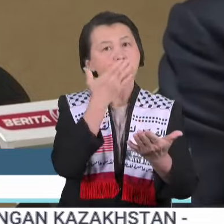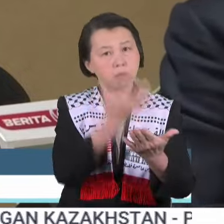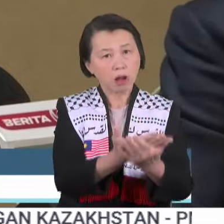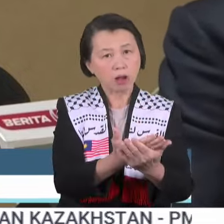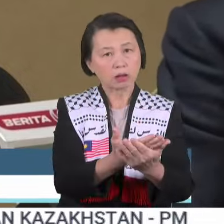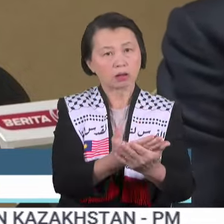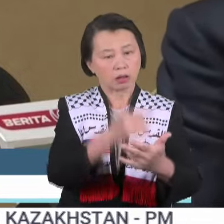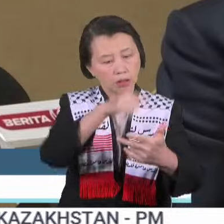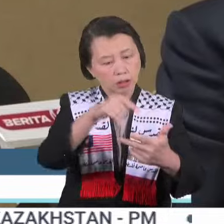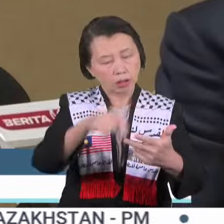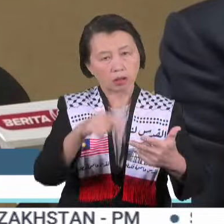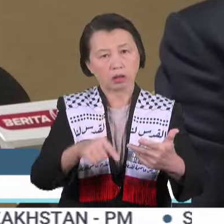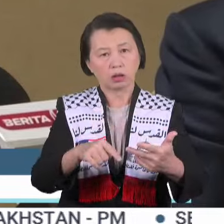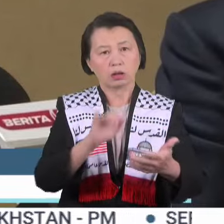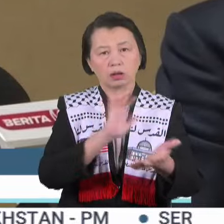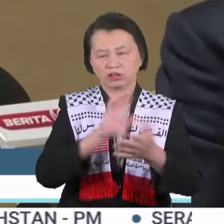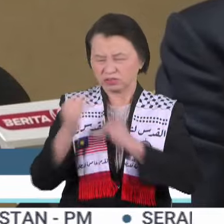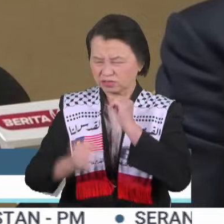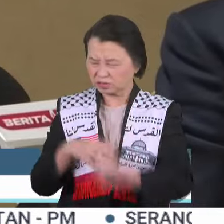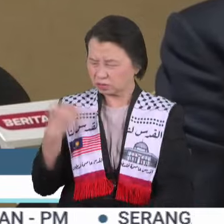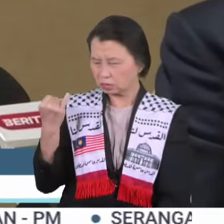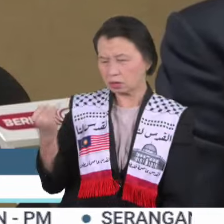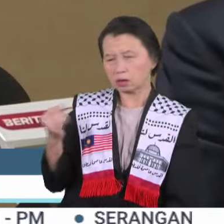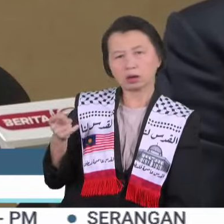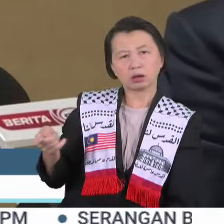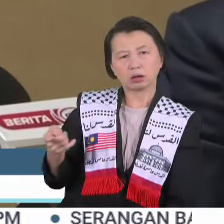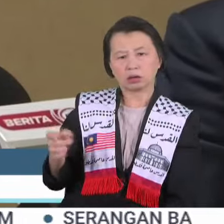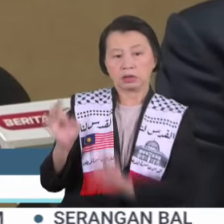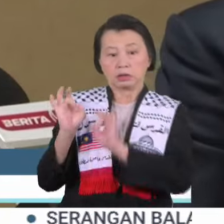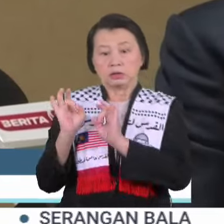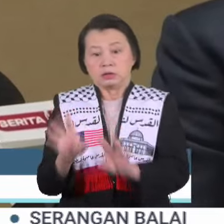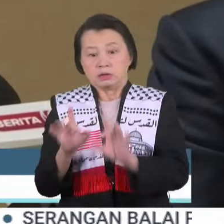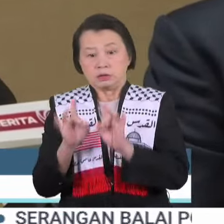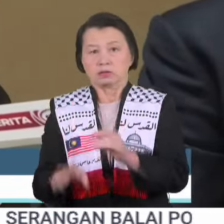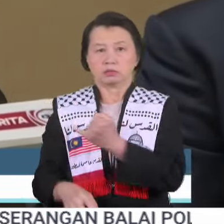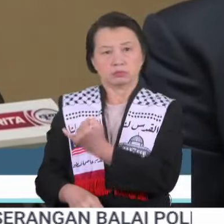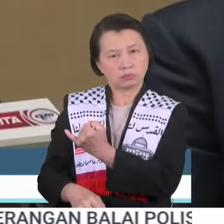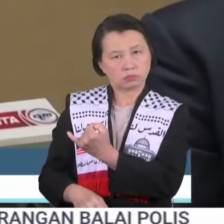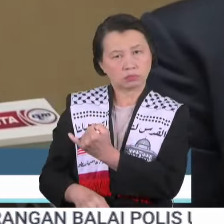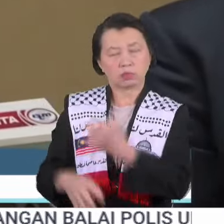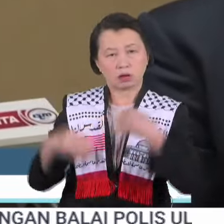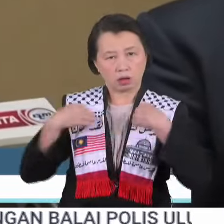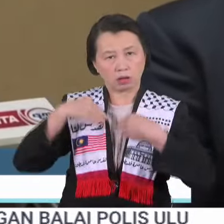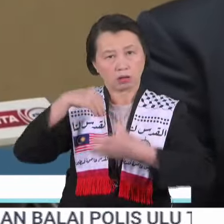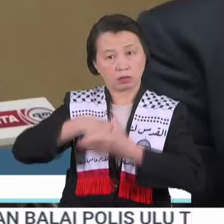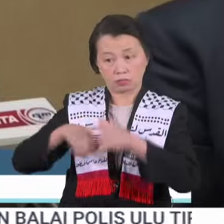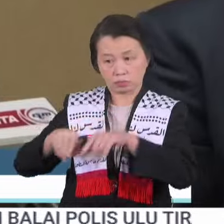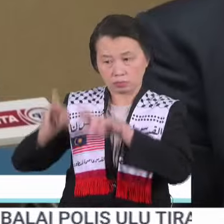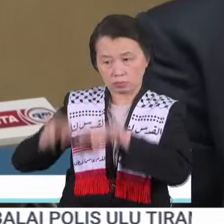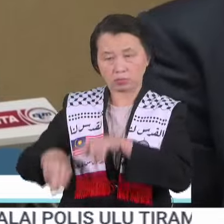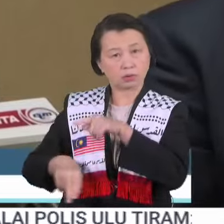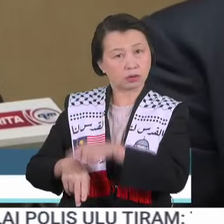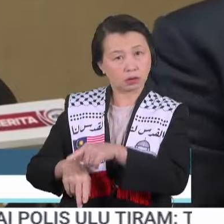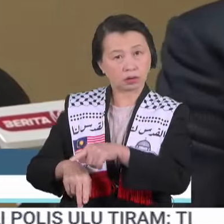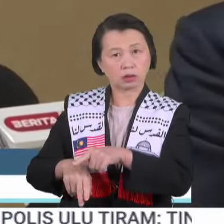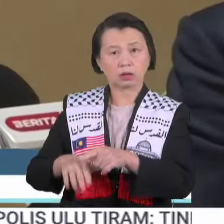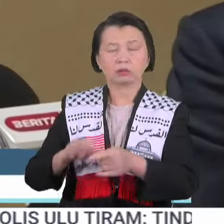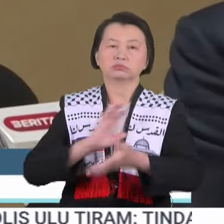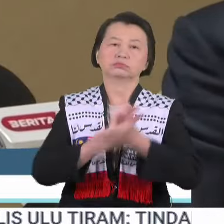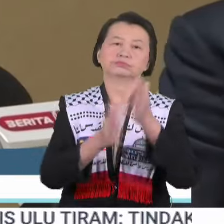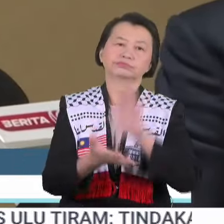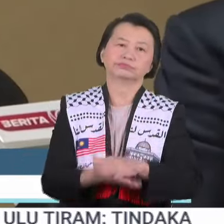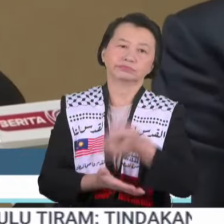maka adalah sikap khianat dan benci yang ditanam di kalangan rakyat yang